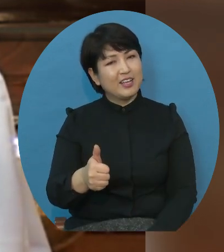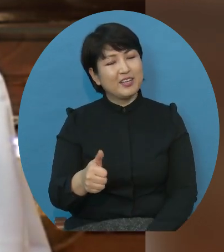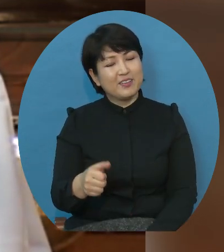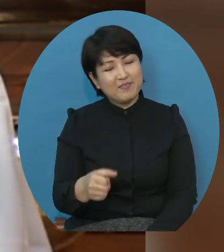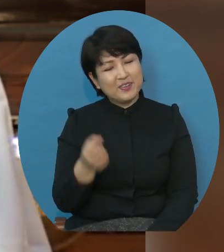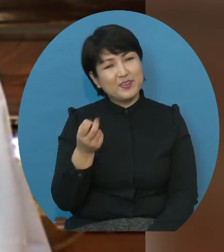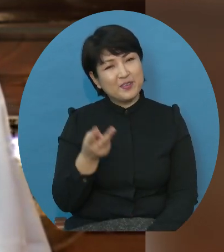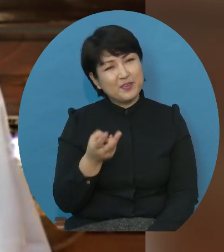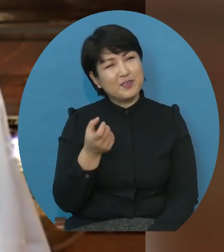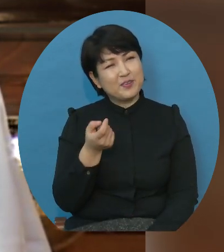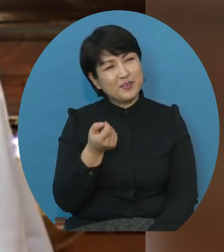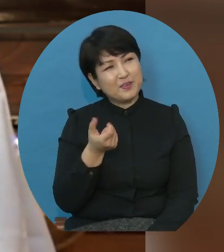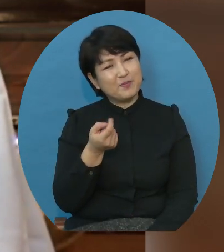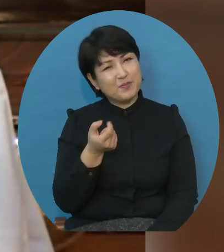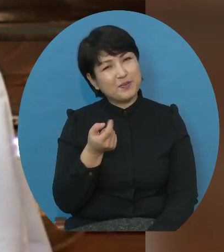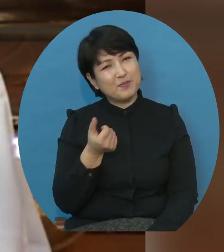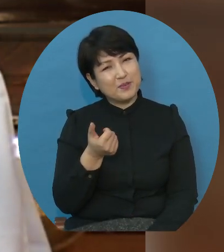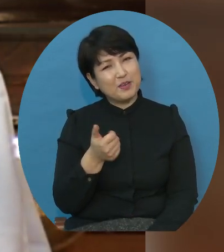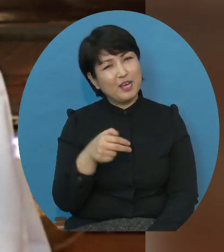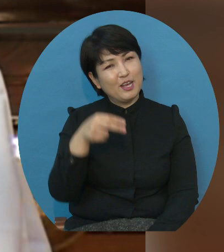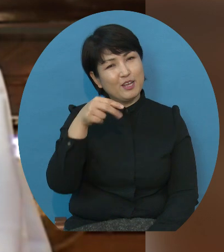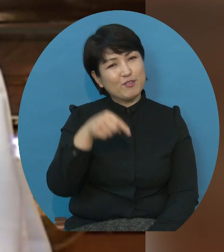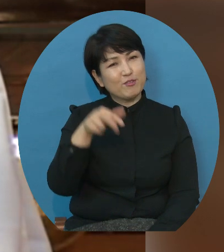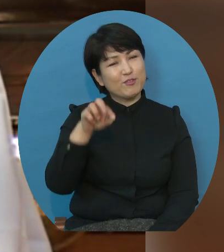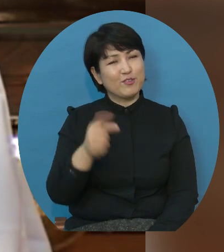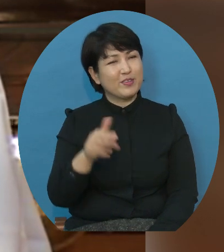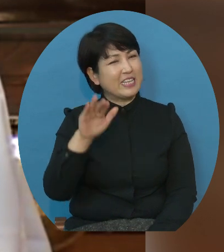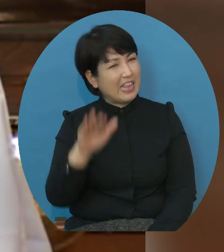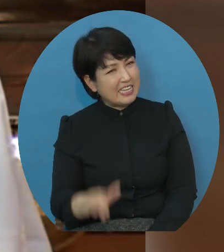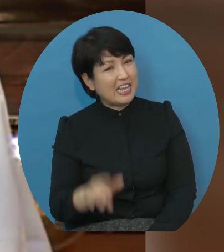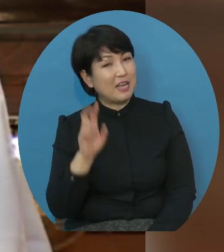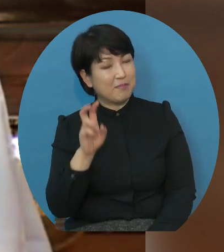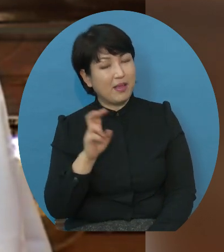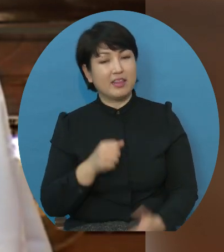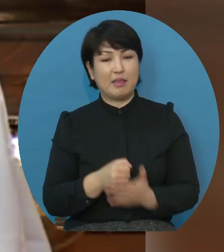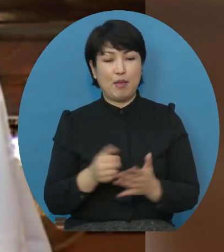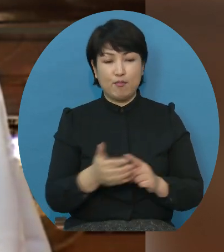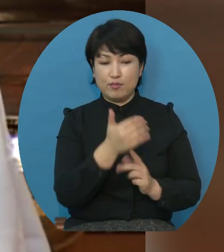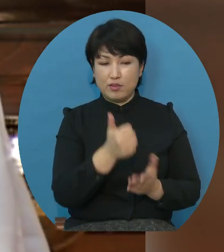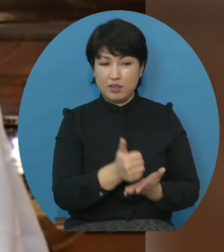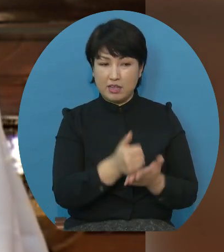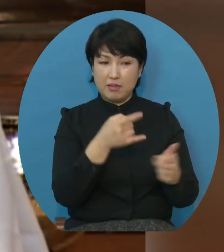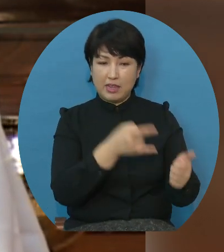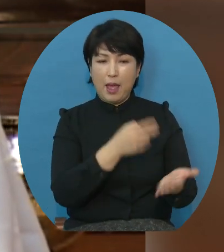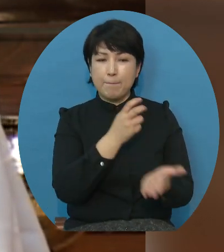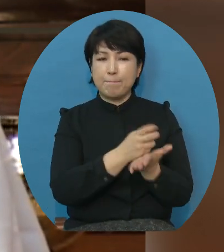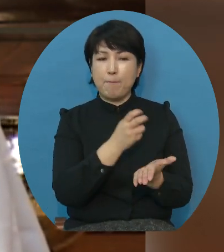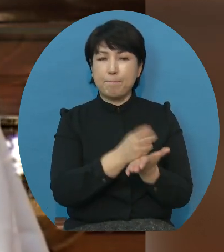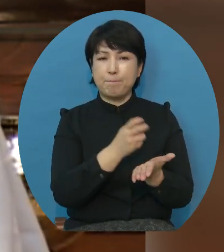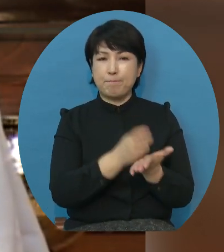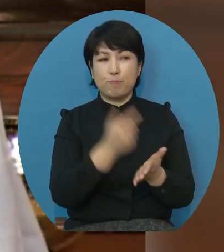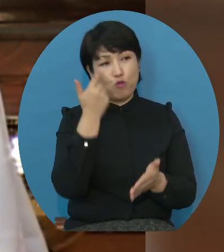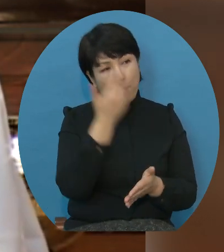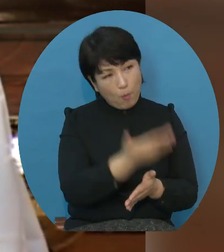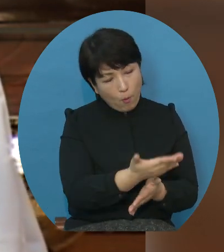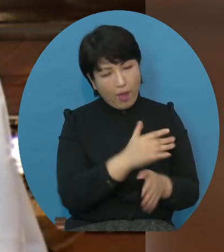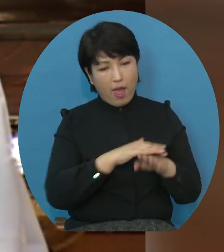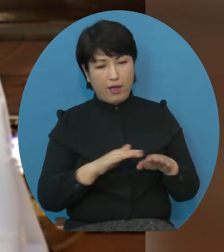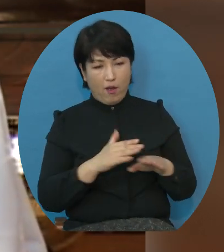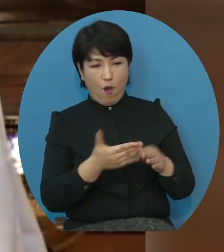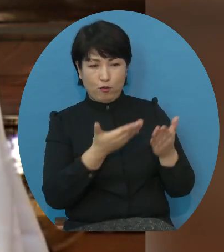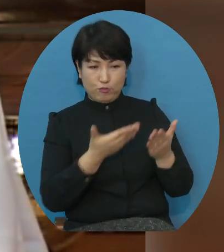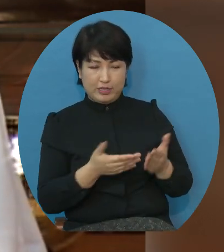좀 수준이나 탄 1카 그러니까 부처님께 법을 물었어 뭐 채 치고 위 대 하 생각 하니